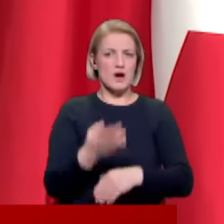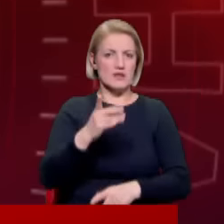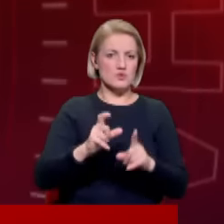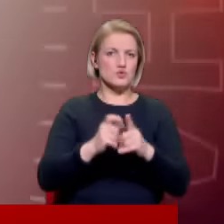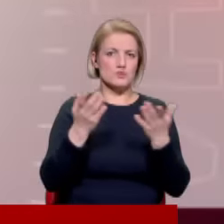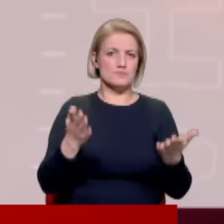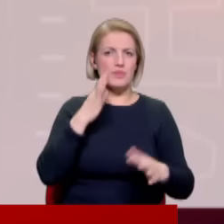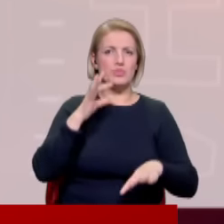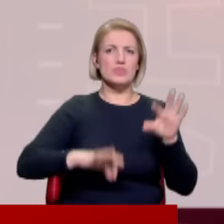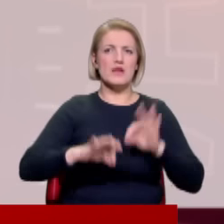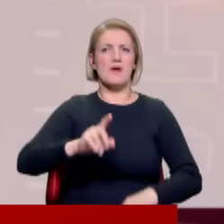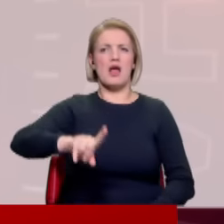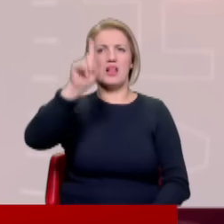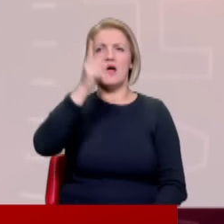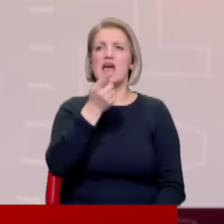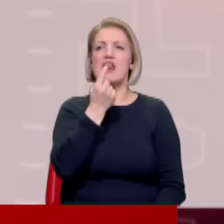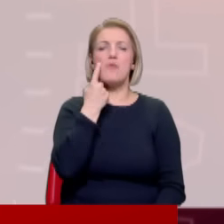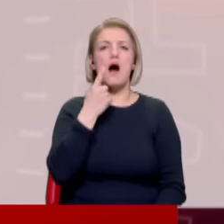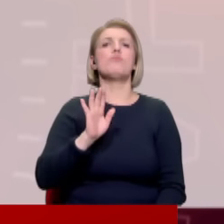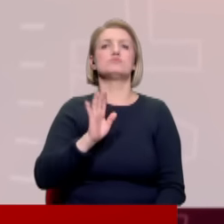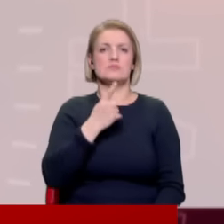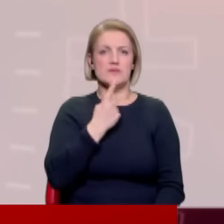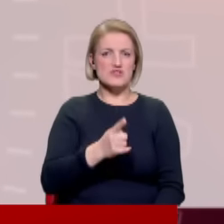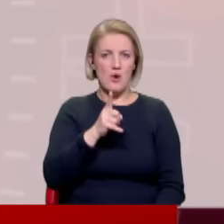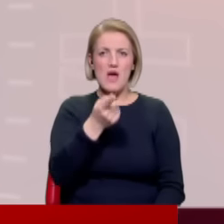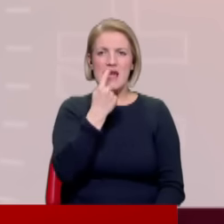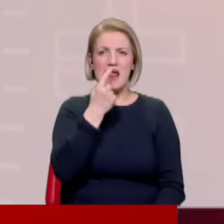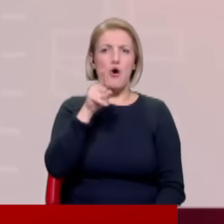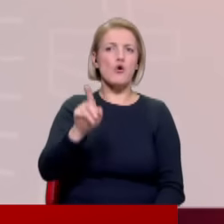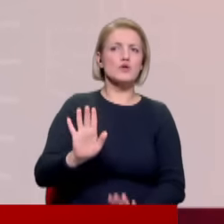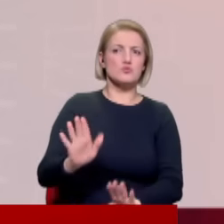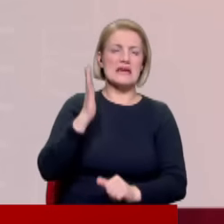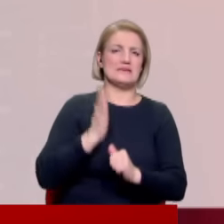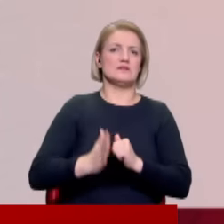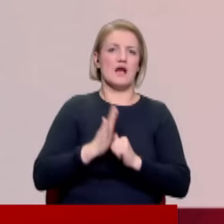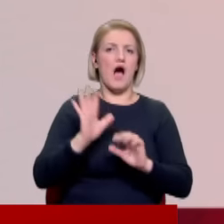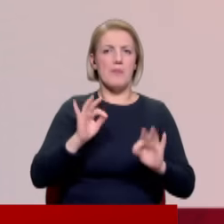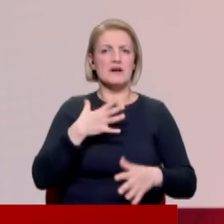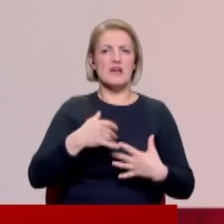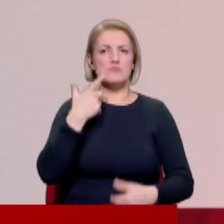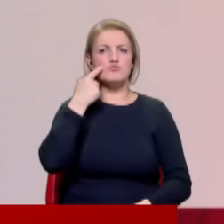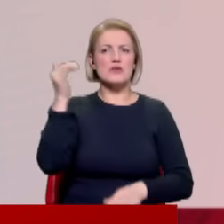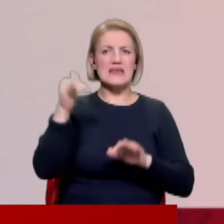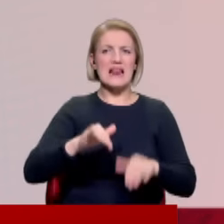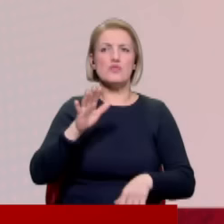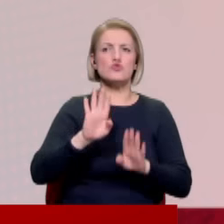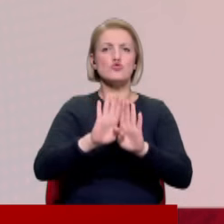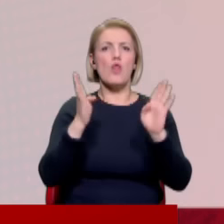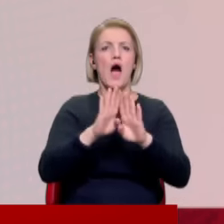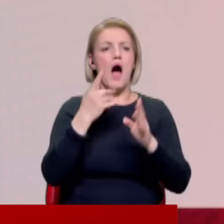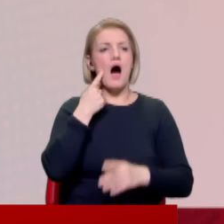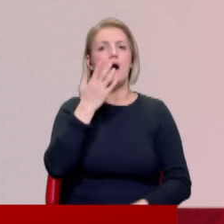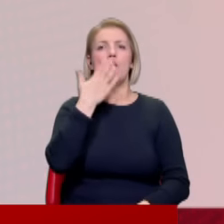durum. Denetimlerde Allah'tan ilaca bakmamışlar demişsin. O ilaçların orada durması yasaktı. Ama Sağlık Müdürlüğü'nden gelenler